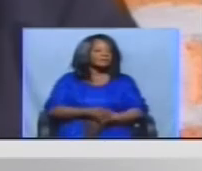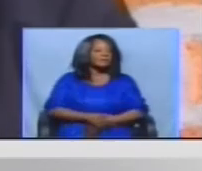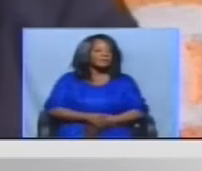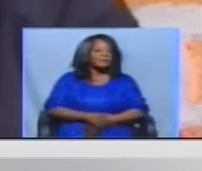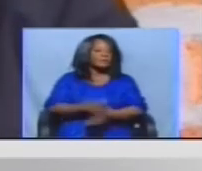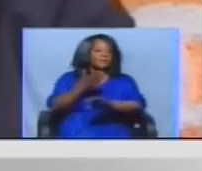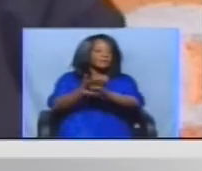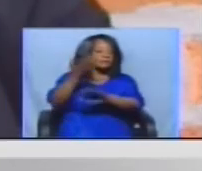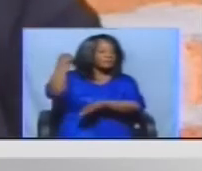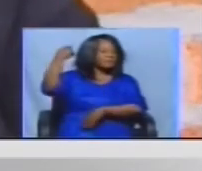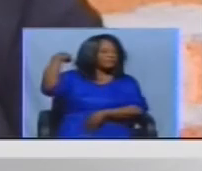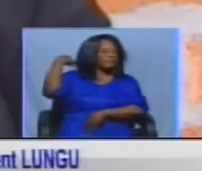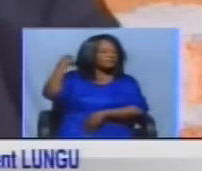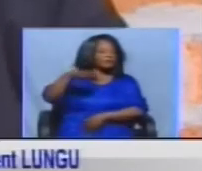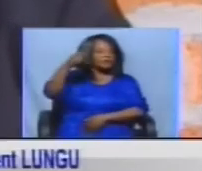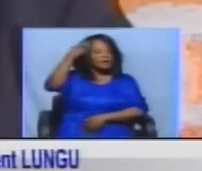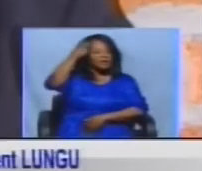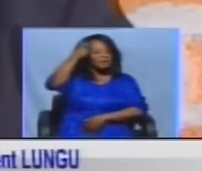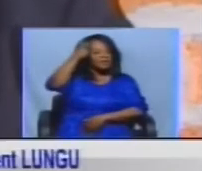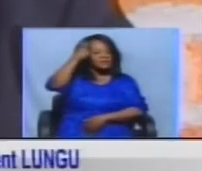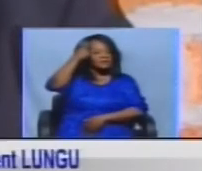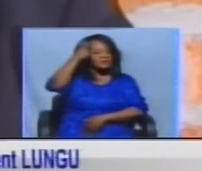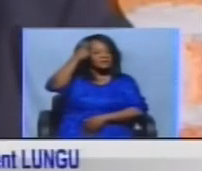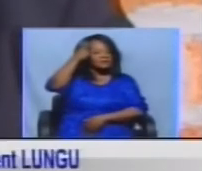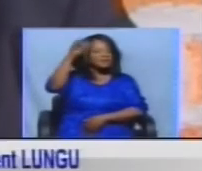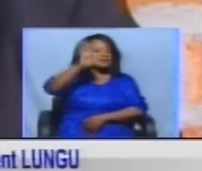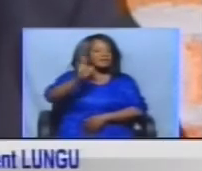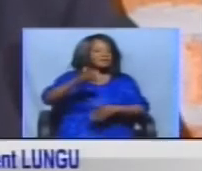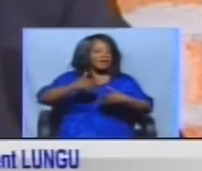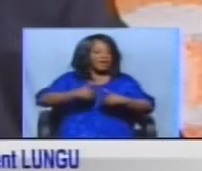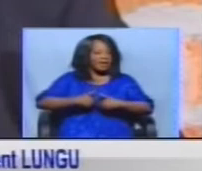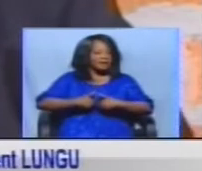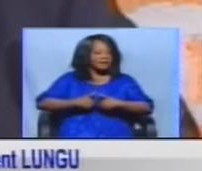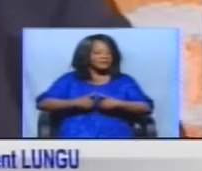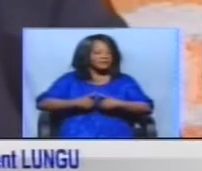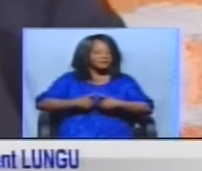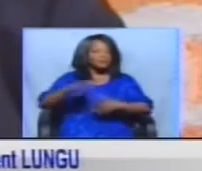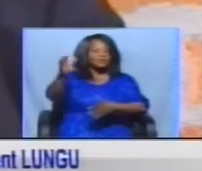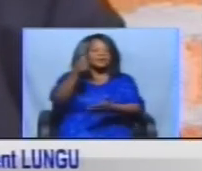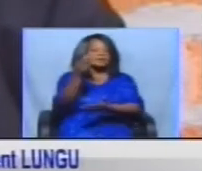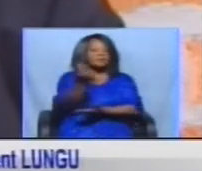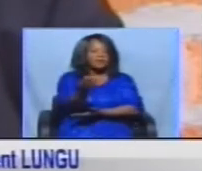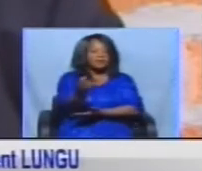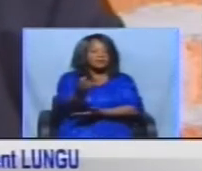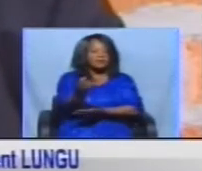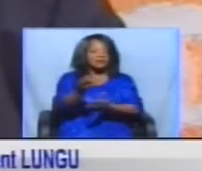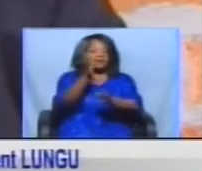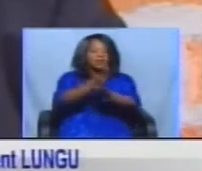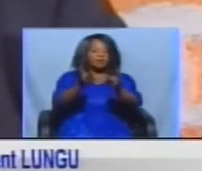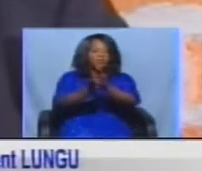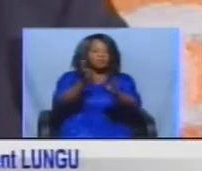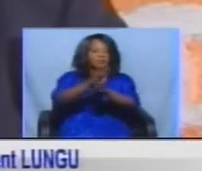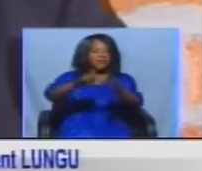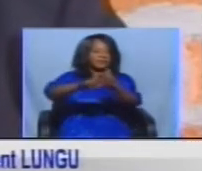kutakuli kamplimende ya ulide po ichu moku ambo kula ile market kamplimende